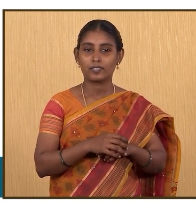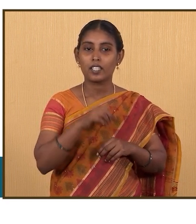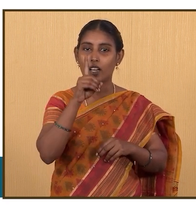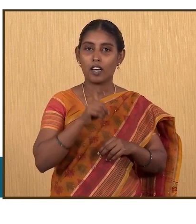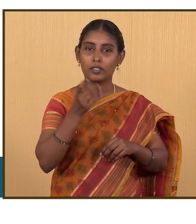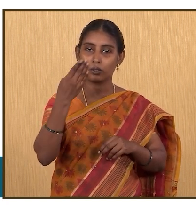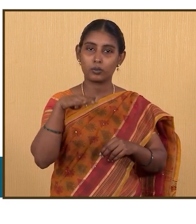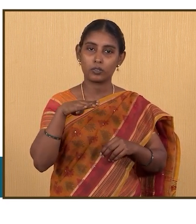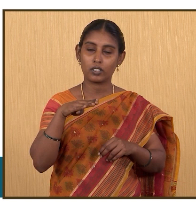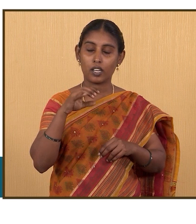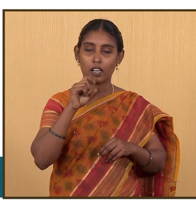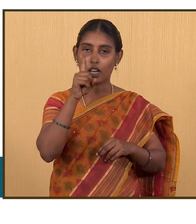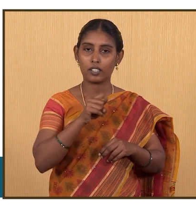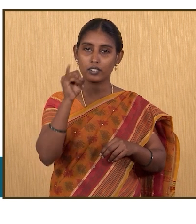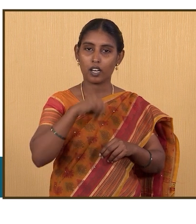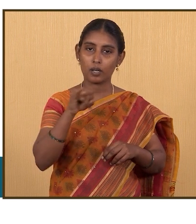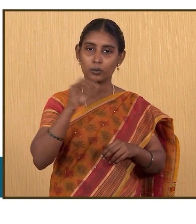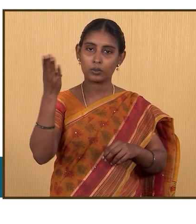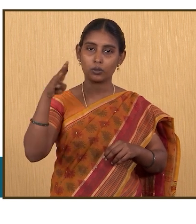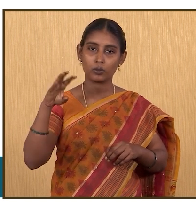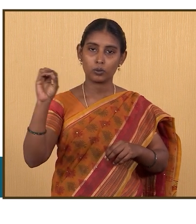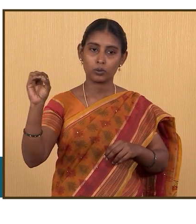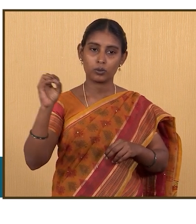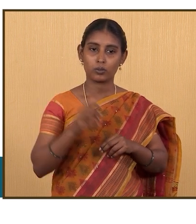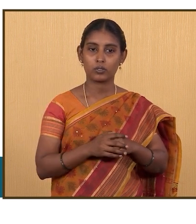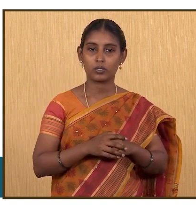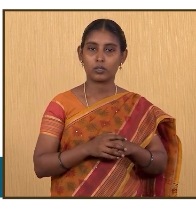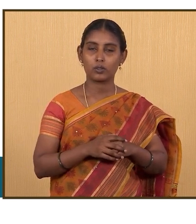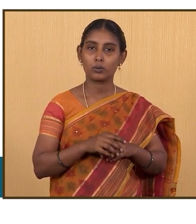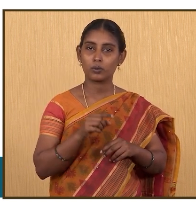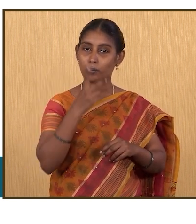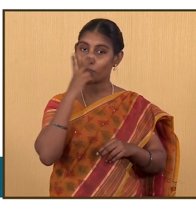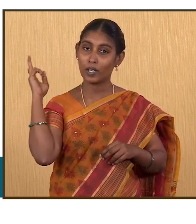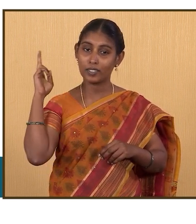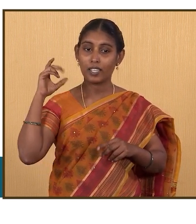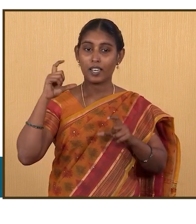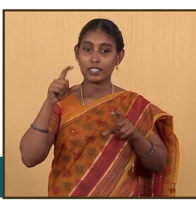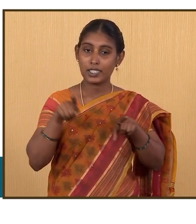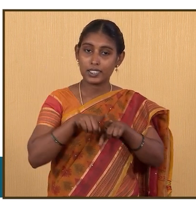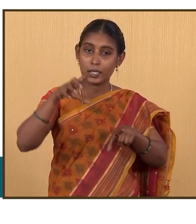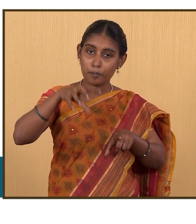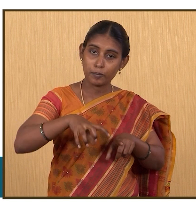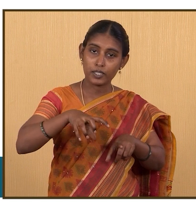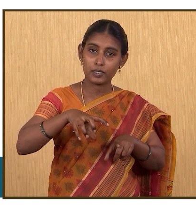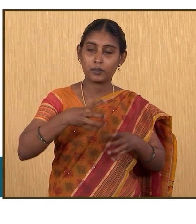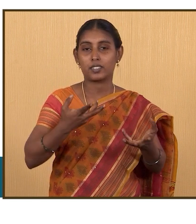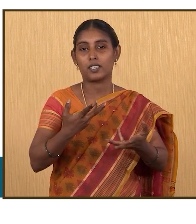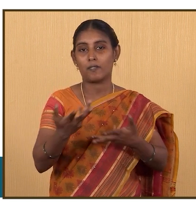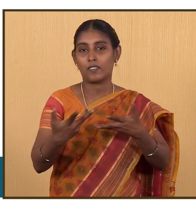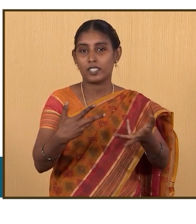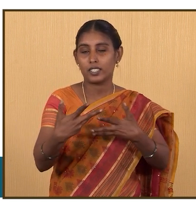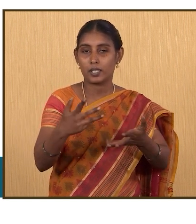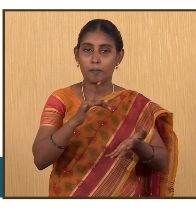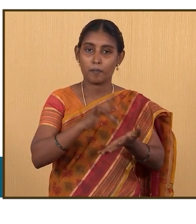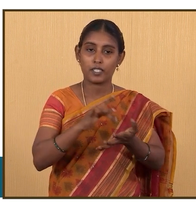இங்கே 1690 சுதநிதி அப்படிங்கிற இடத்துல ஜாப் சார்னாக்ங்கிற ஒரு வணிக